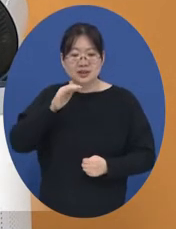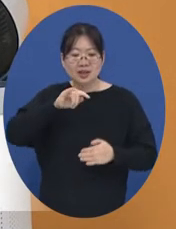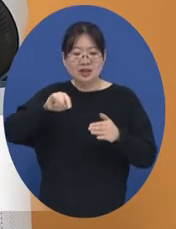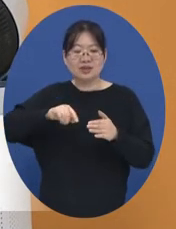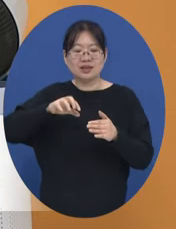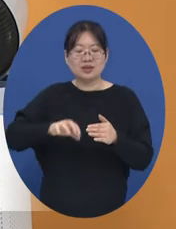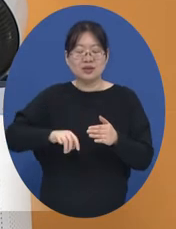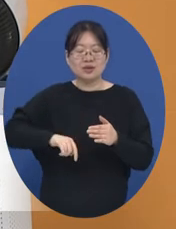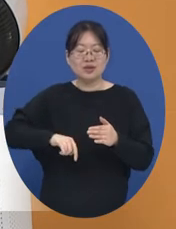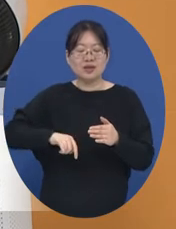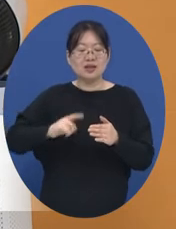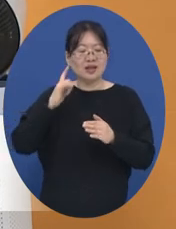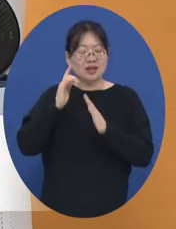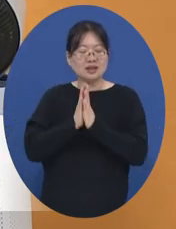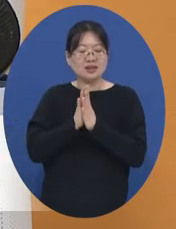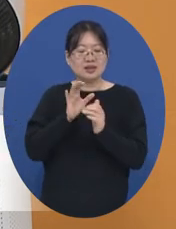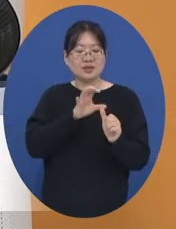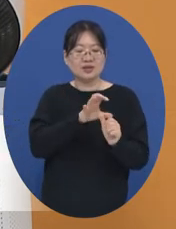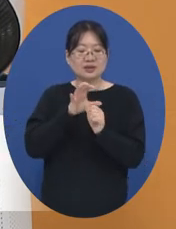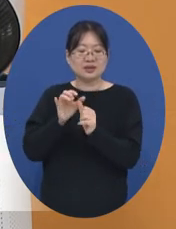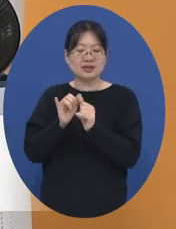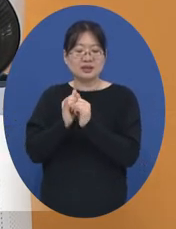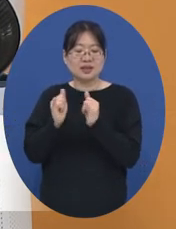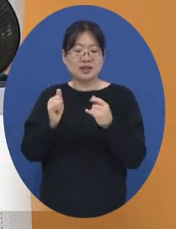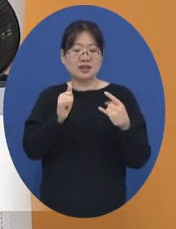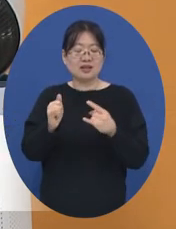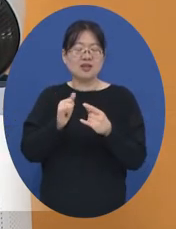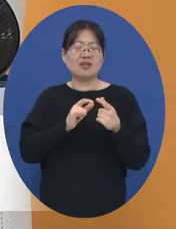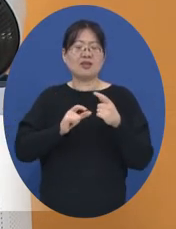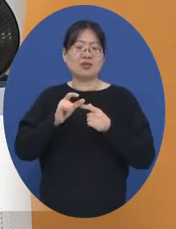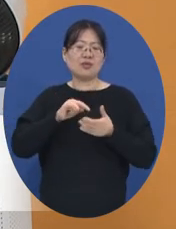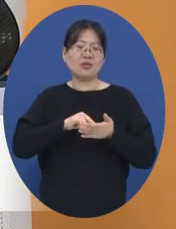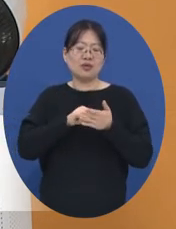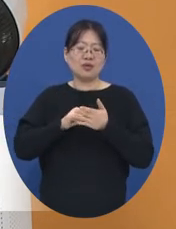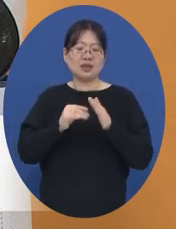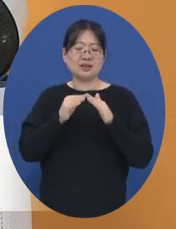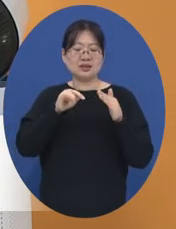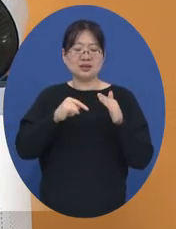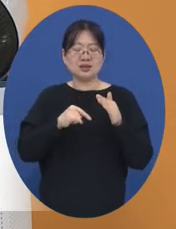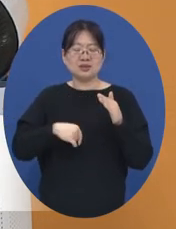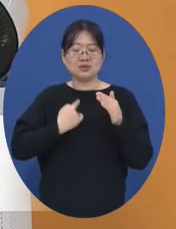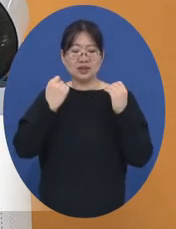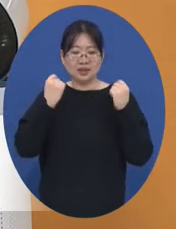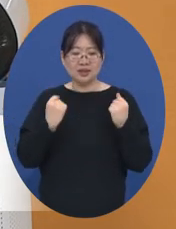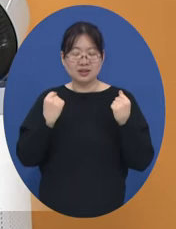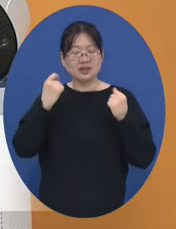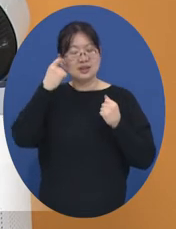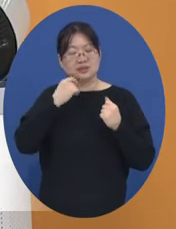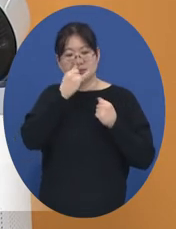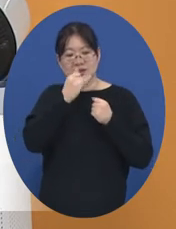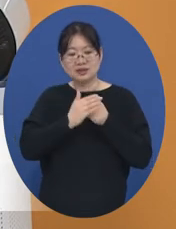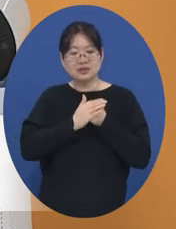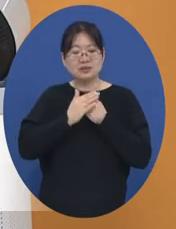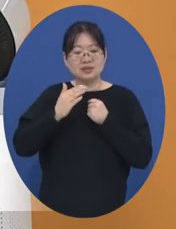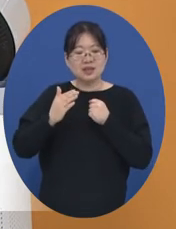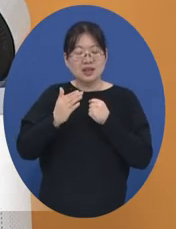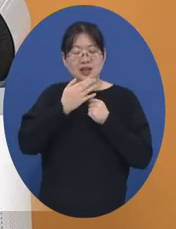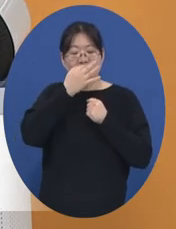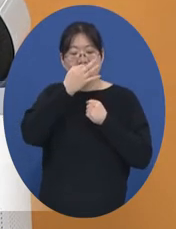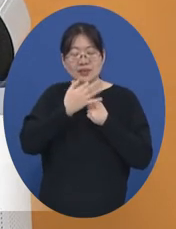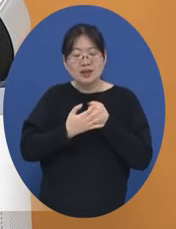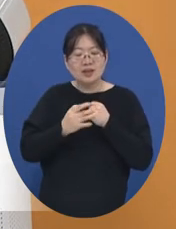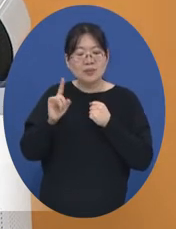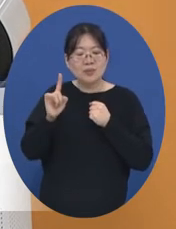그중에서도 자가격리자분들은 더 외롭게 집에서 혼자 계실 것 같아서